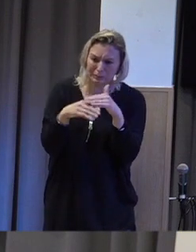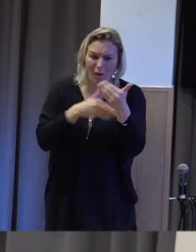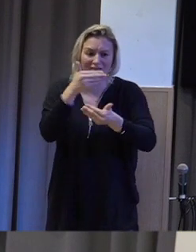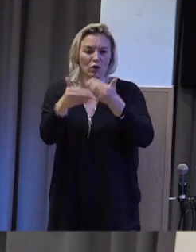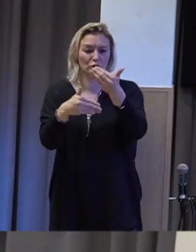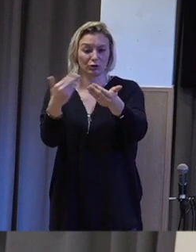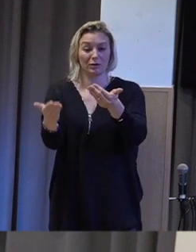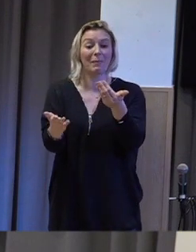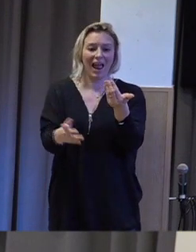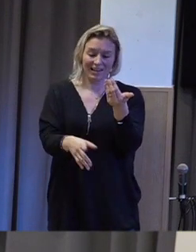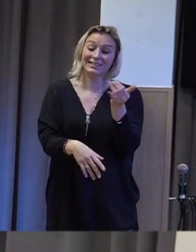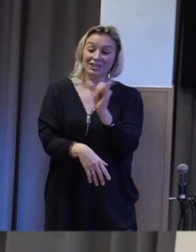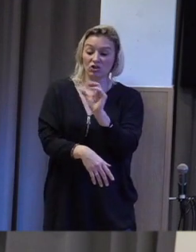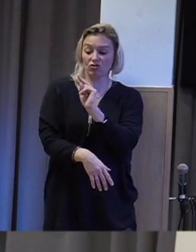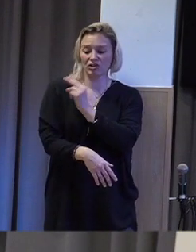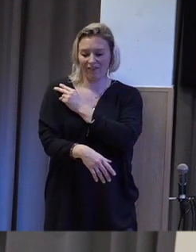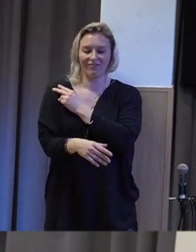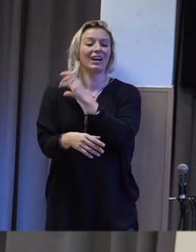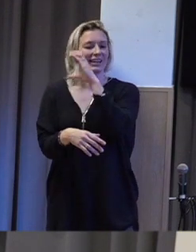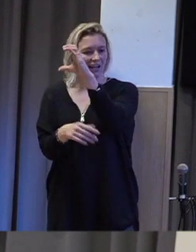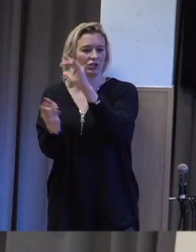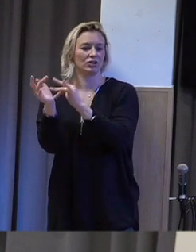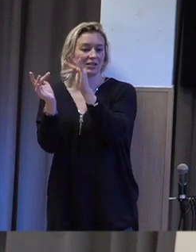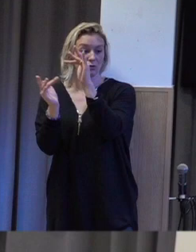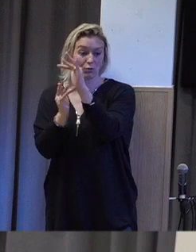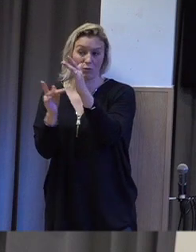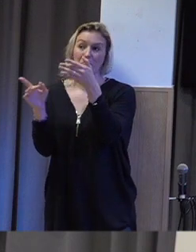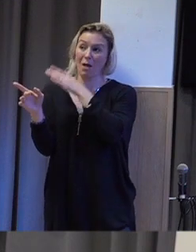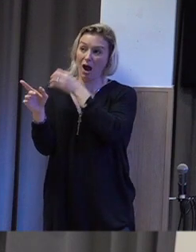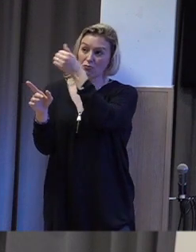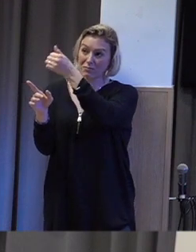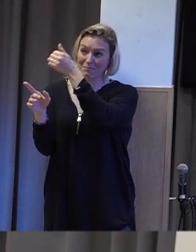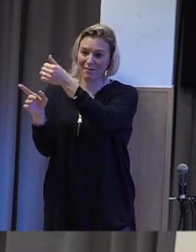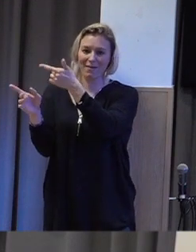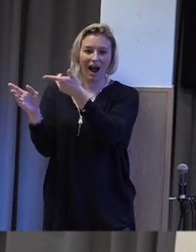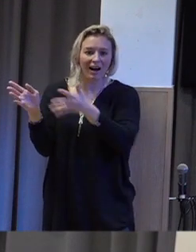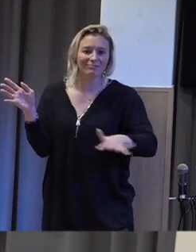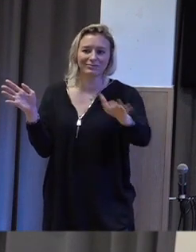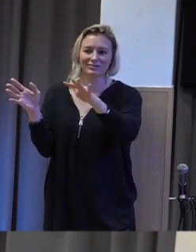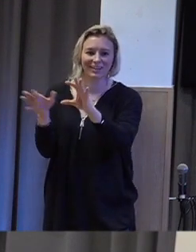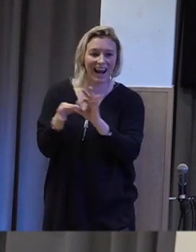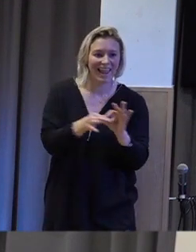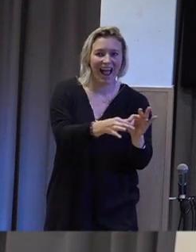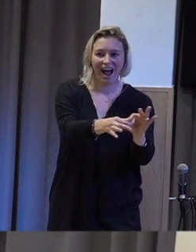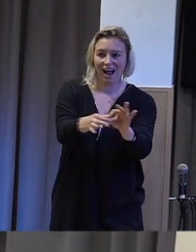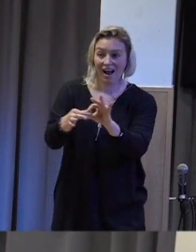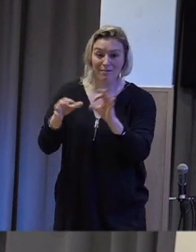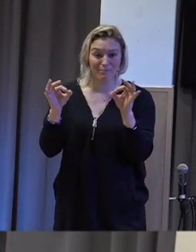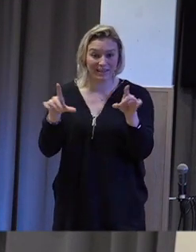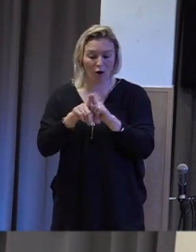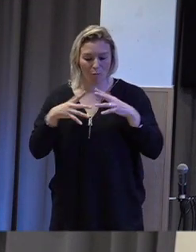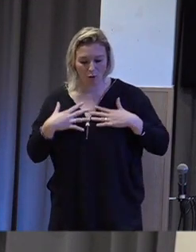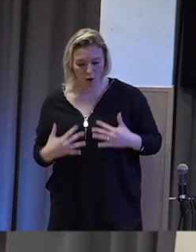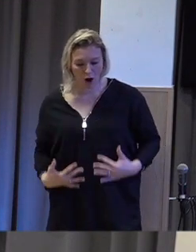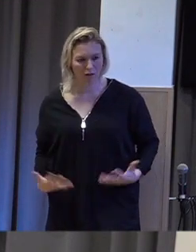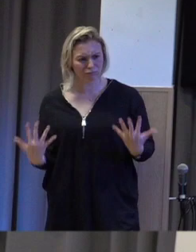savoir Christ. C'est de lui, et grâce à tous les liens de son assistance, que tout le corps bien coordonné et